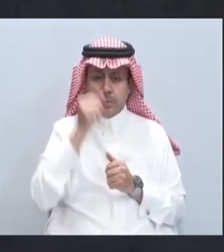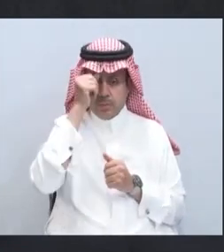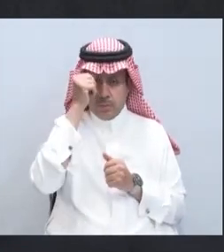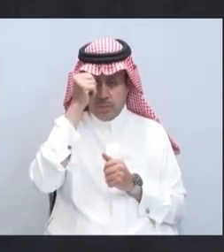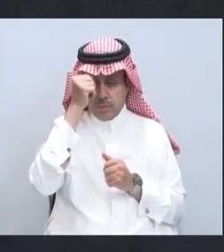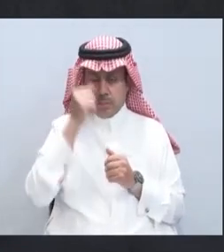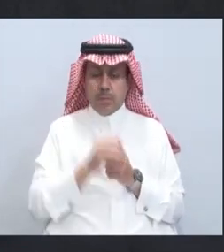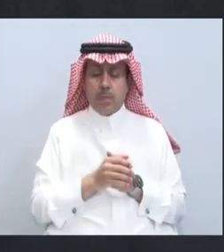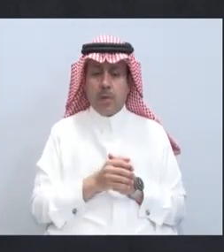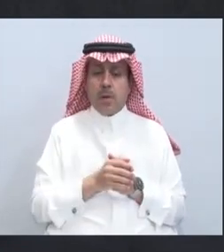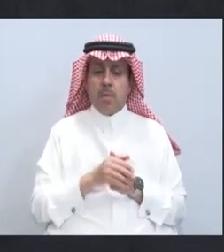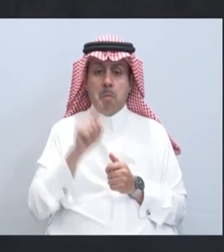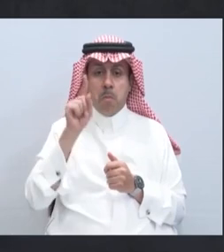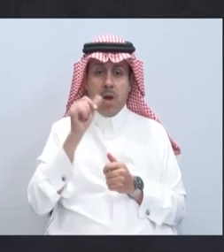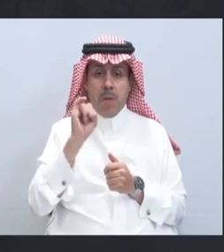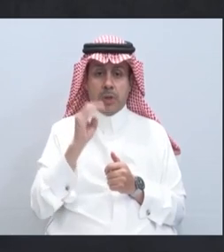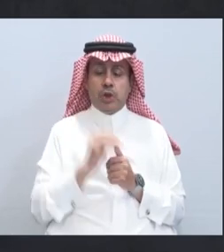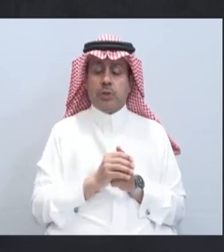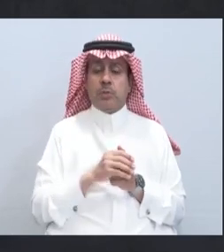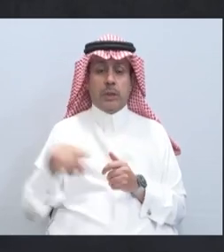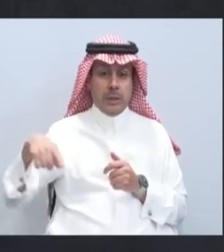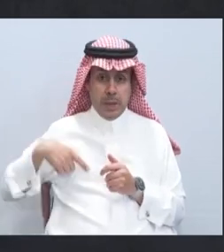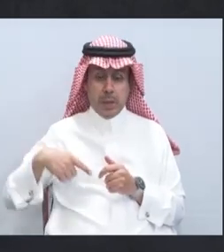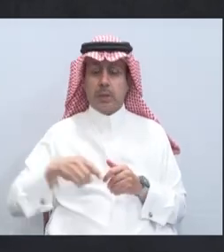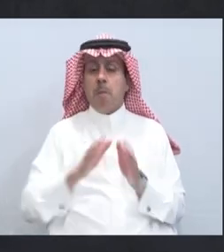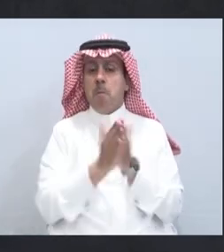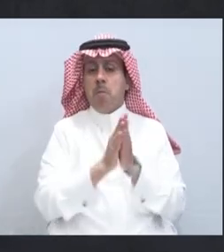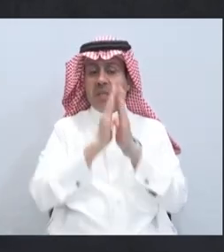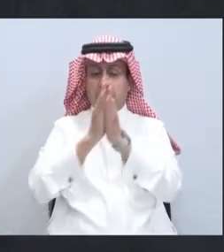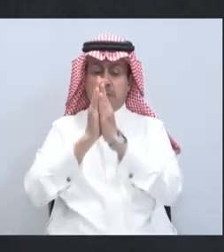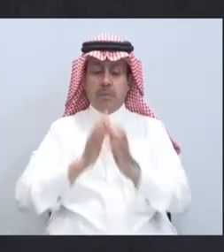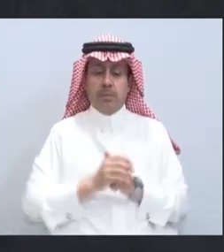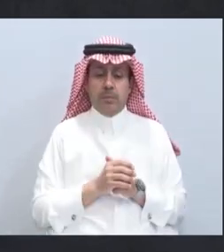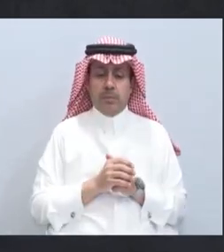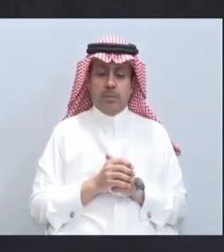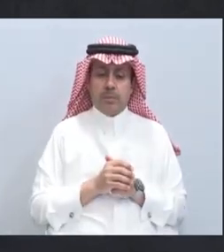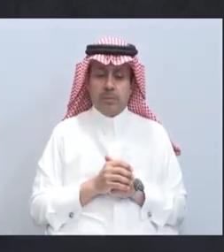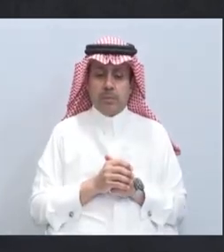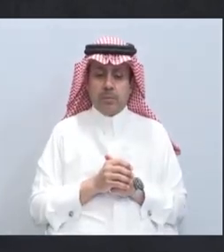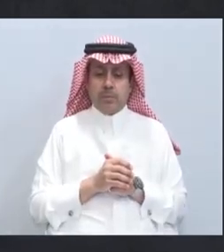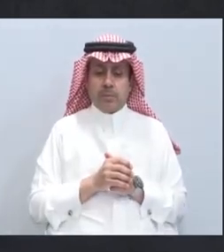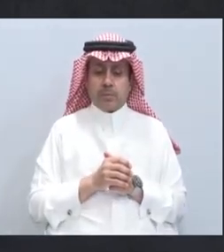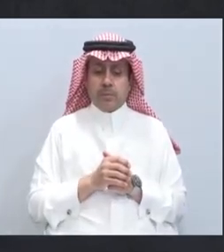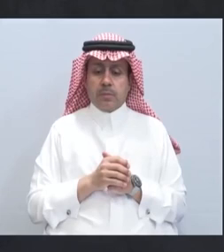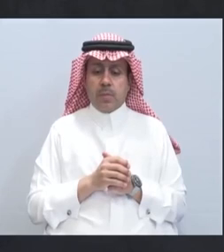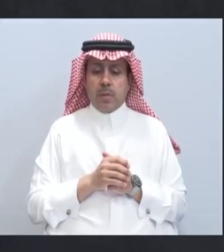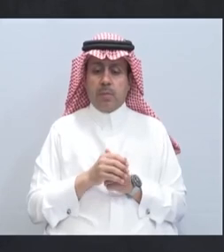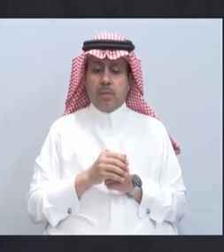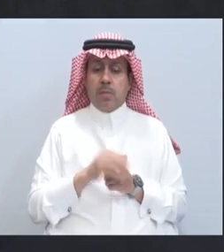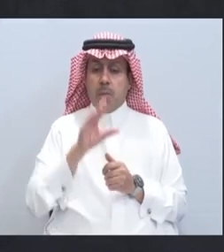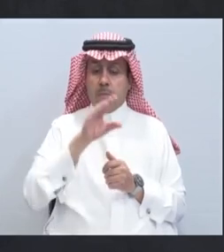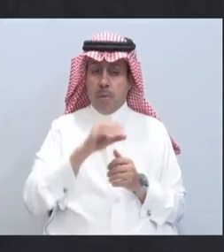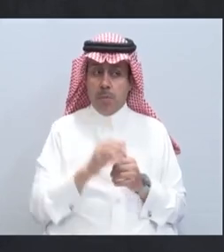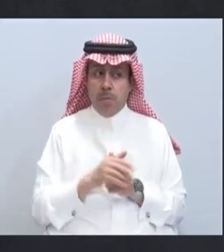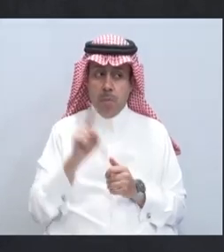ما يقصد بها البرامج المستخدمه اداره المكتبات يعني مثلا ما هي البرامج التي استخدمتها